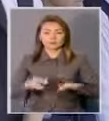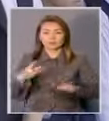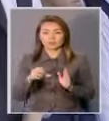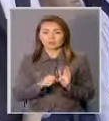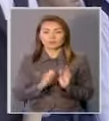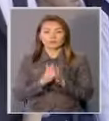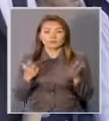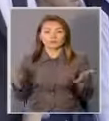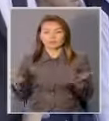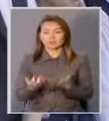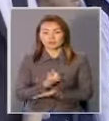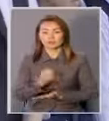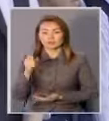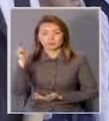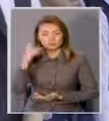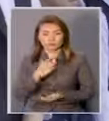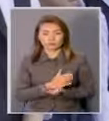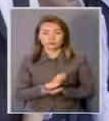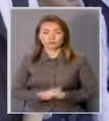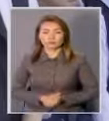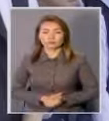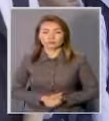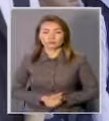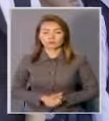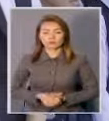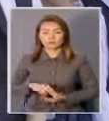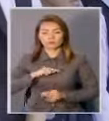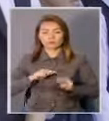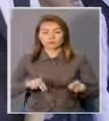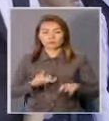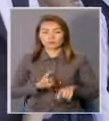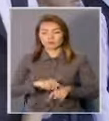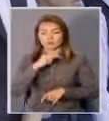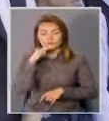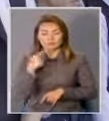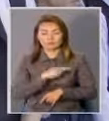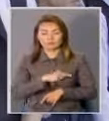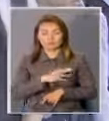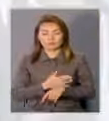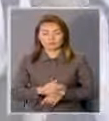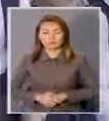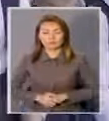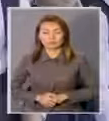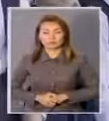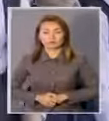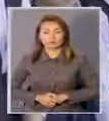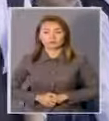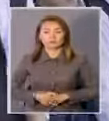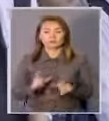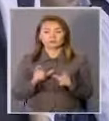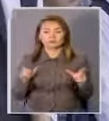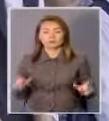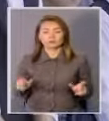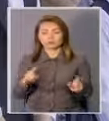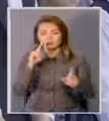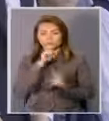36-сы грант иегері болды. Ол біздер үшін, біздің ұжым үшін, мұғалімдер үшін ол үлкен еңбек деп есептеймін. Биылғы біз мектептің бір